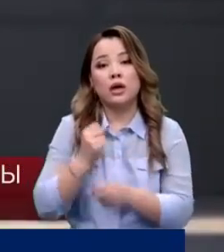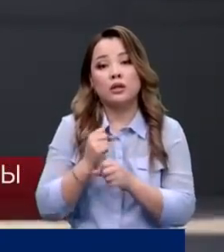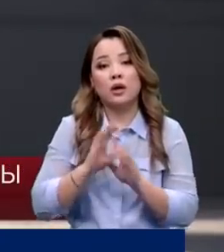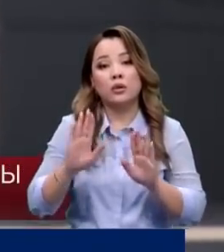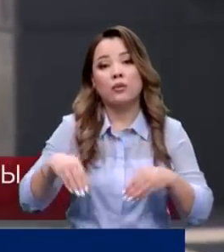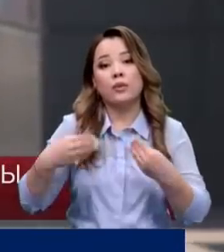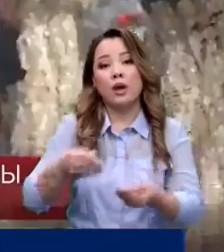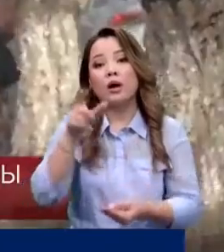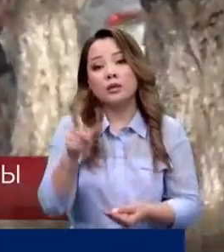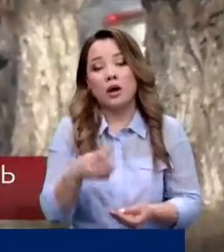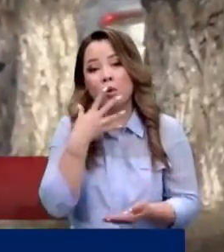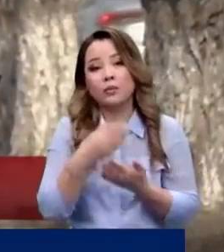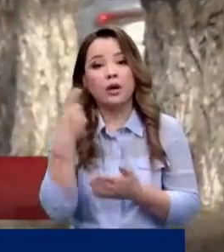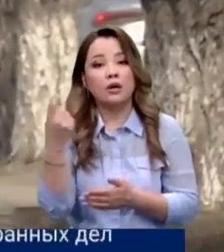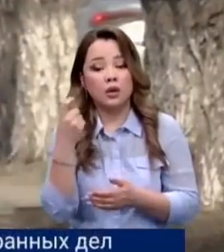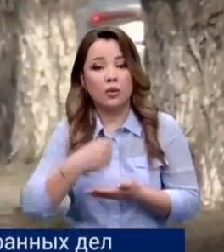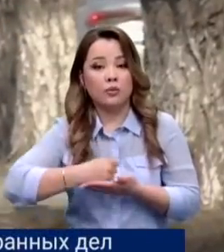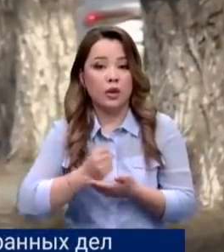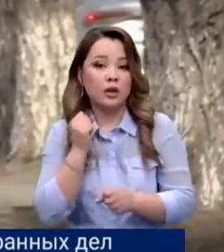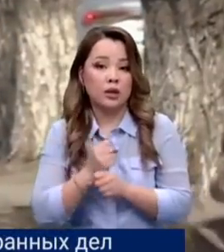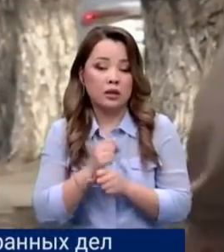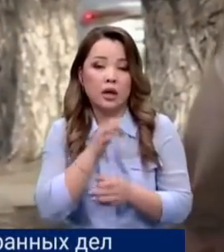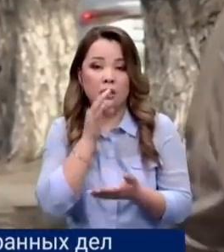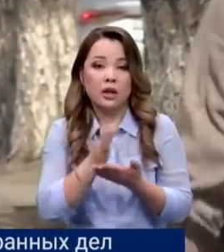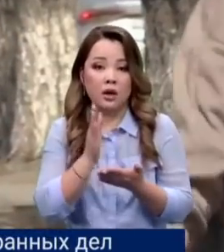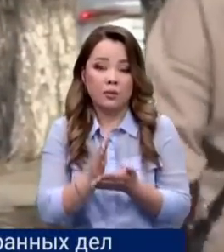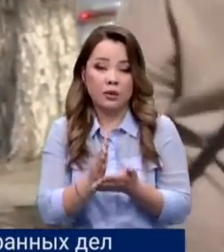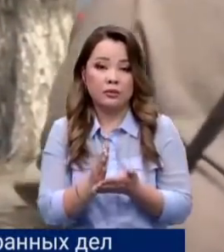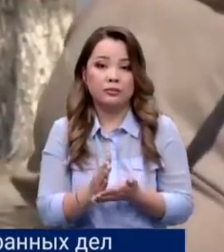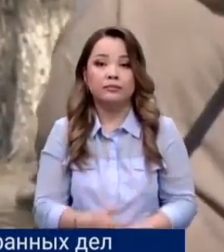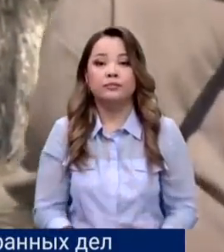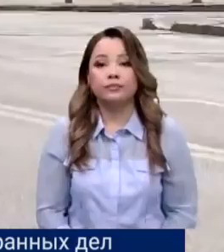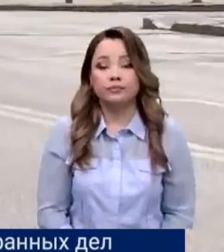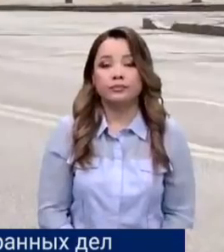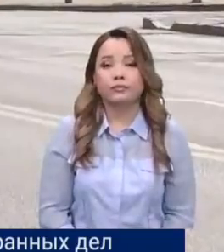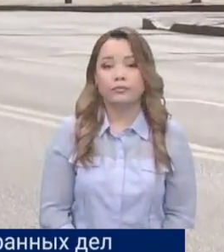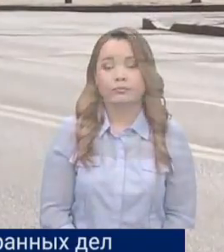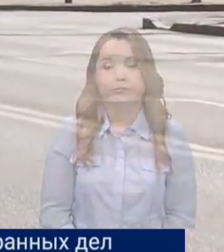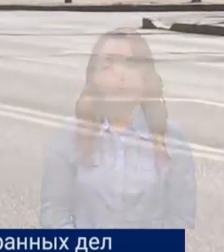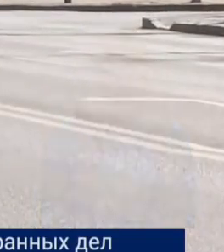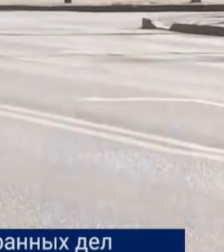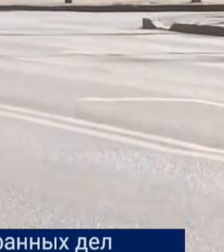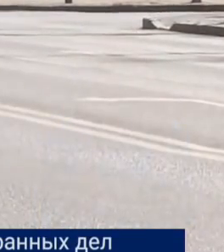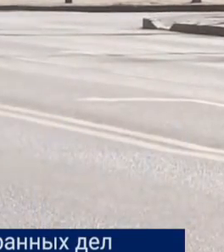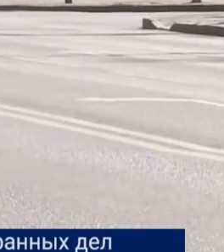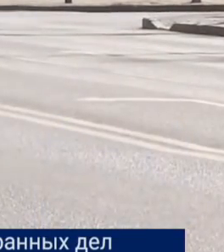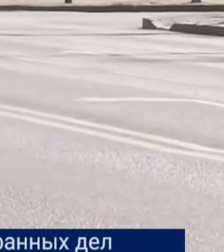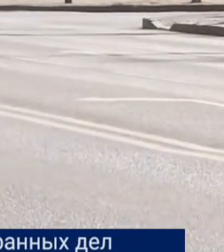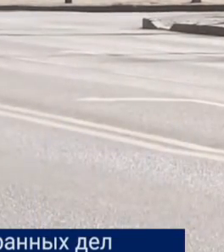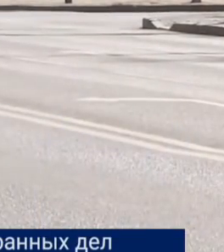қана ол азаматтың иелігіне өтетіні құптарлық қадам дейді. Шамкен Байырбек, Бағлан Бегайдаров, Атамекен Бизнес.